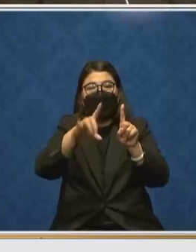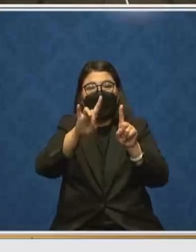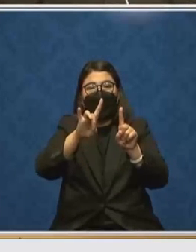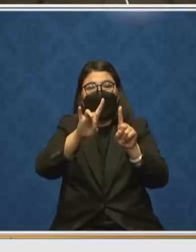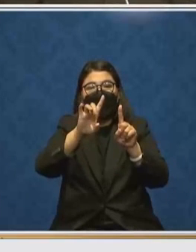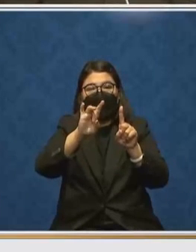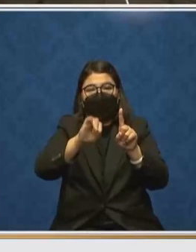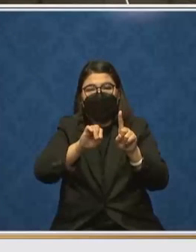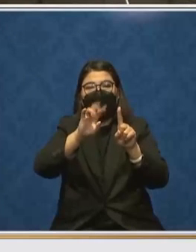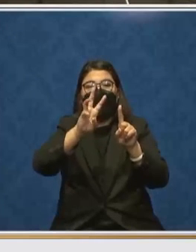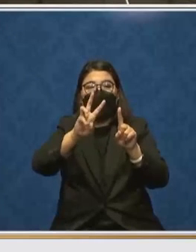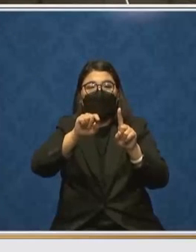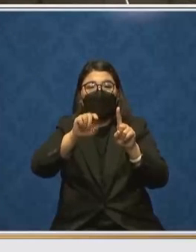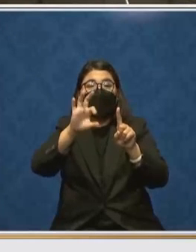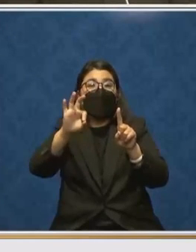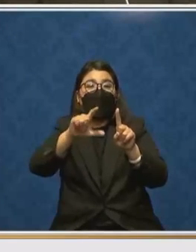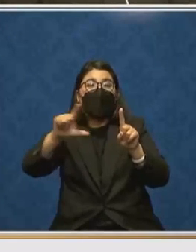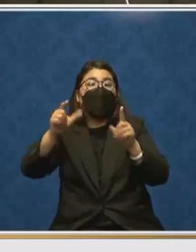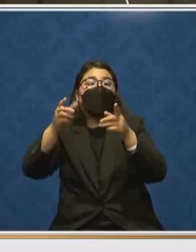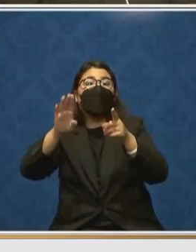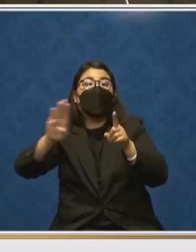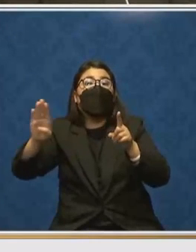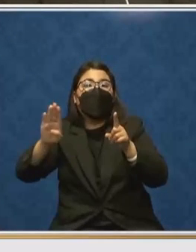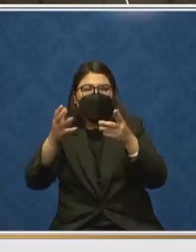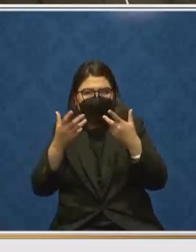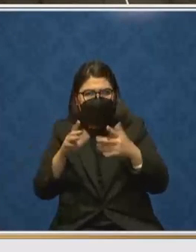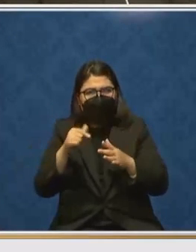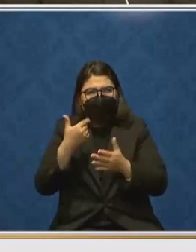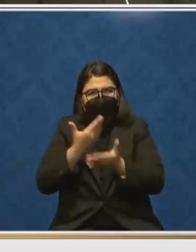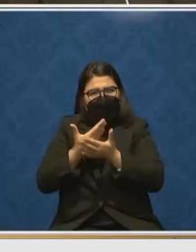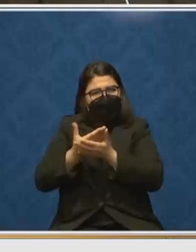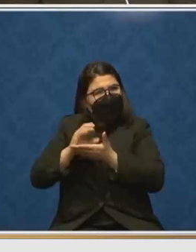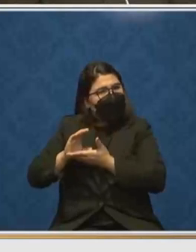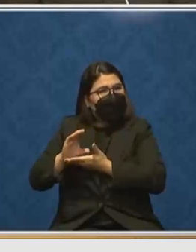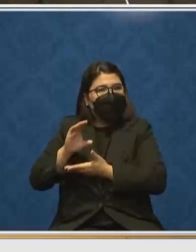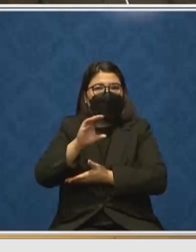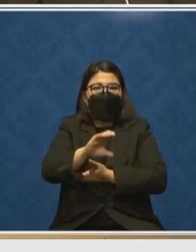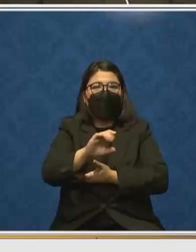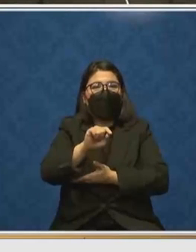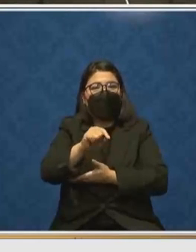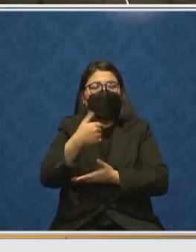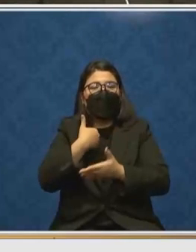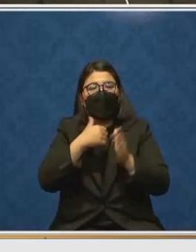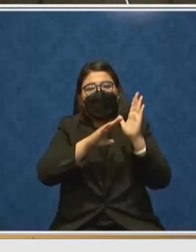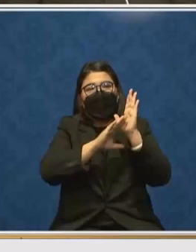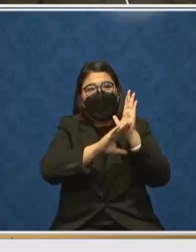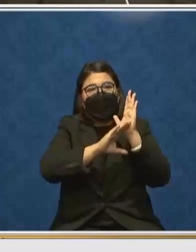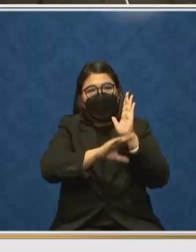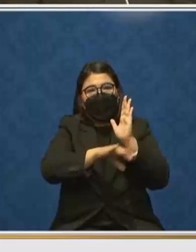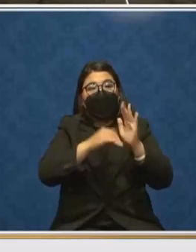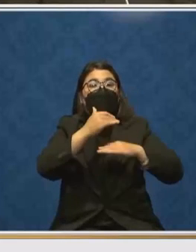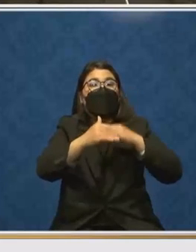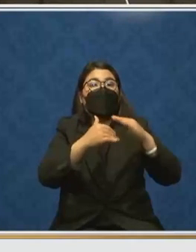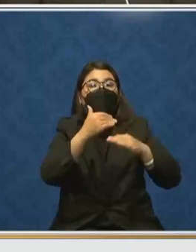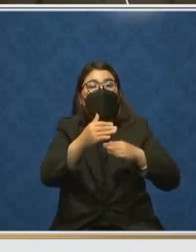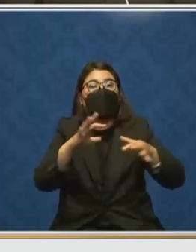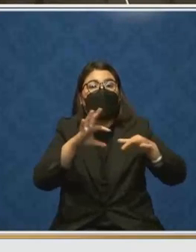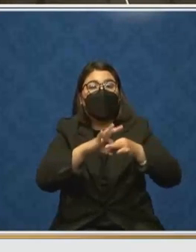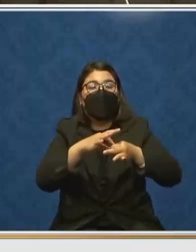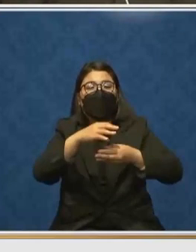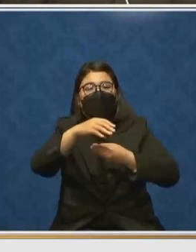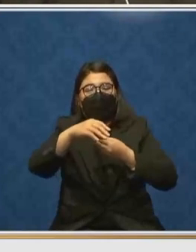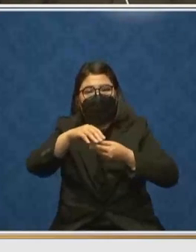11,086.9 ล้านบาทเพื่อส่งเสริมให้เกิดการลงทุนในเขตพัฒนาพิเศษภาคตะวันออกพัฒนากิจกรรมทางเศรษฐกิจที่ทันสมั